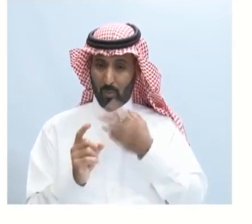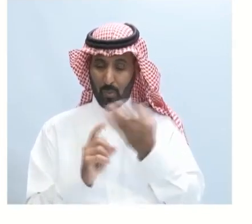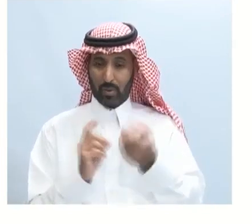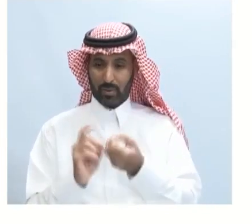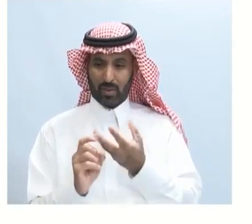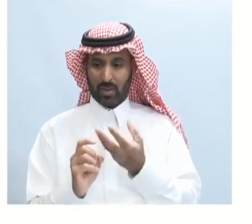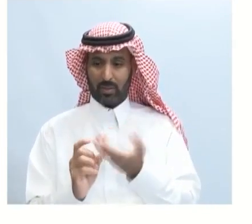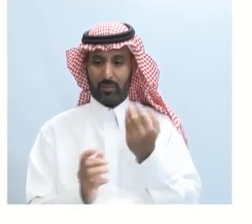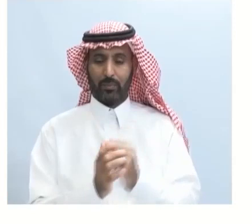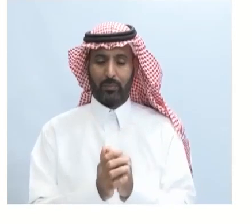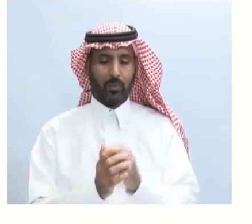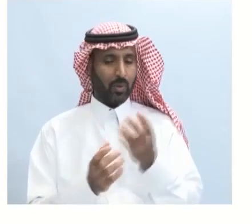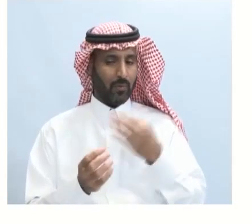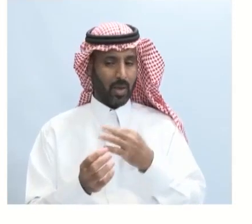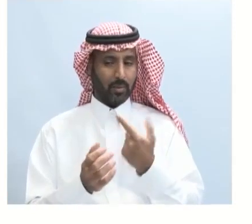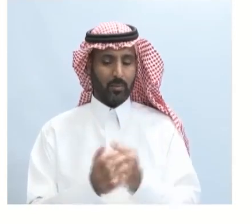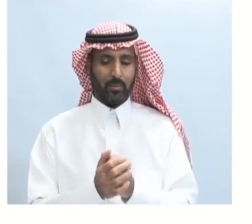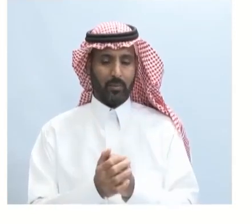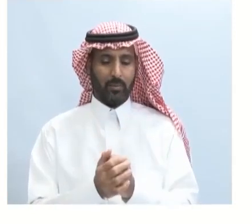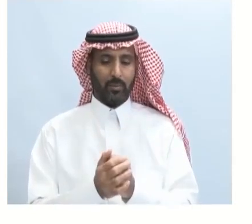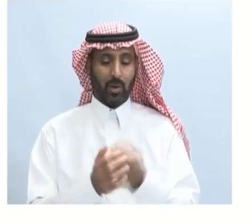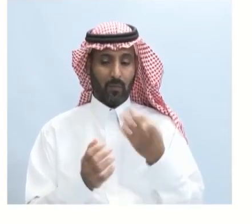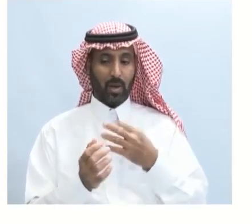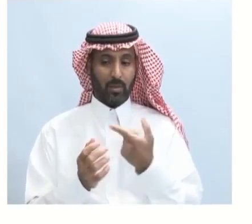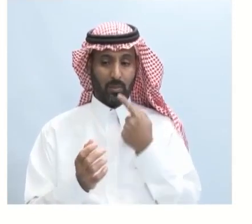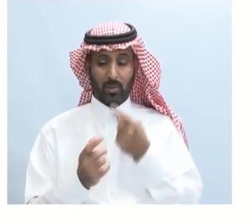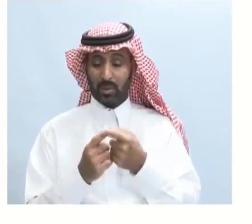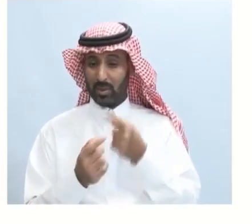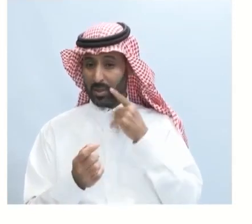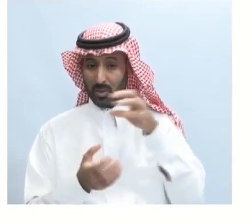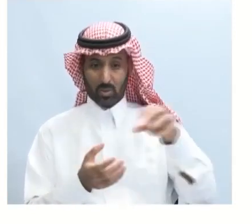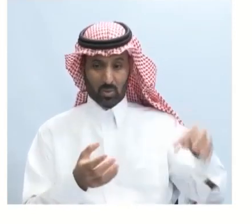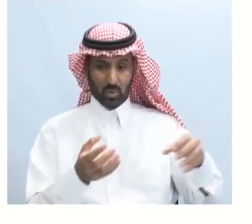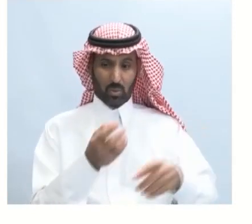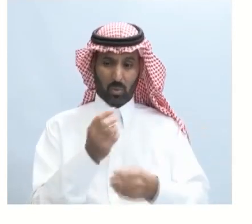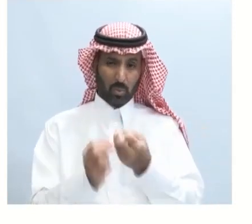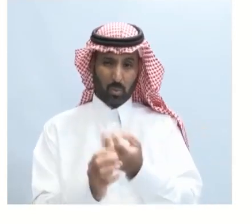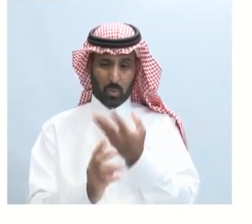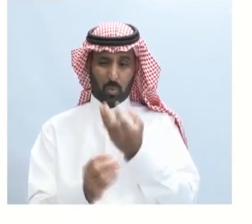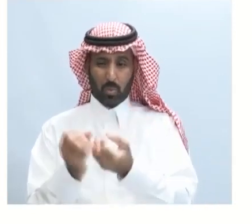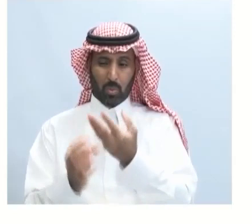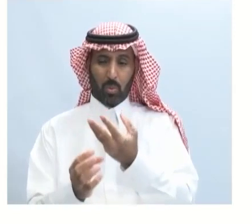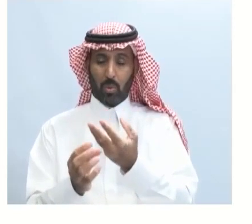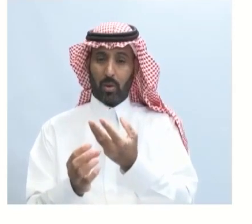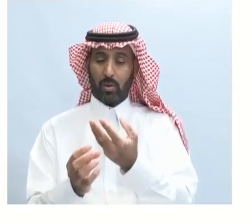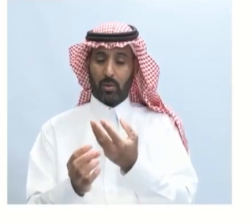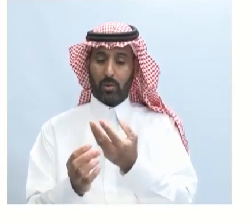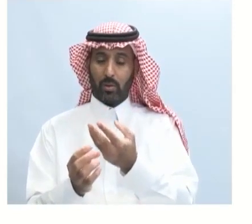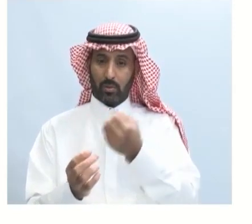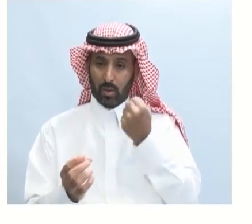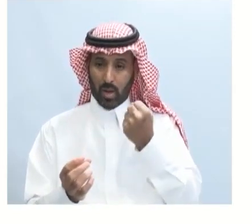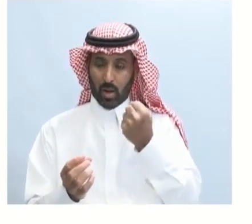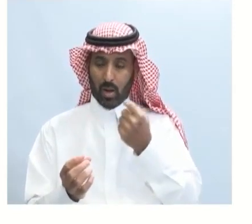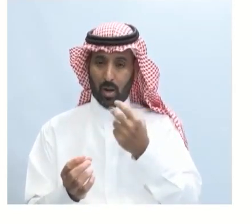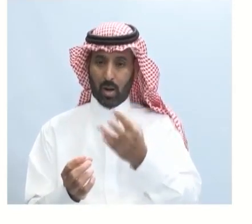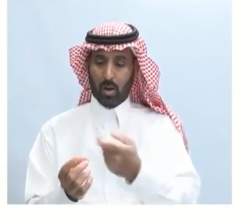والدروس السابقه ما الفائده منه ما الفائده منه عندما تقوم الدول بحرق هذه مركبات اذا ستعطيني طاقه هي